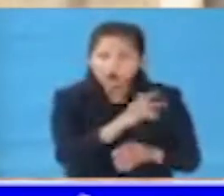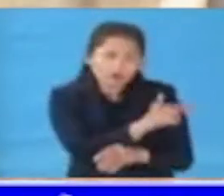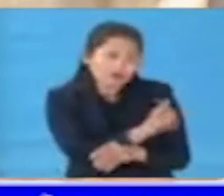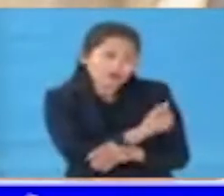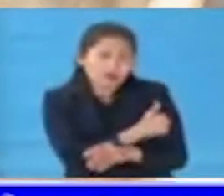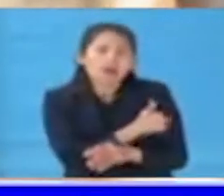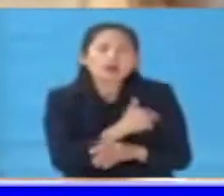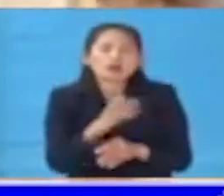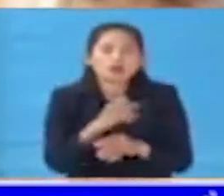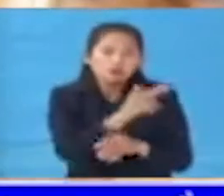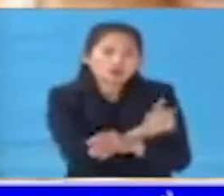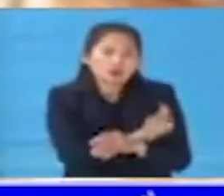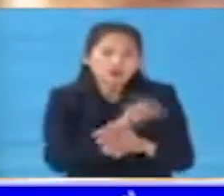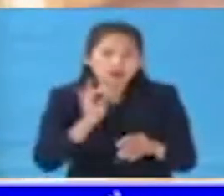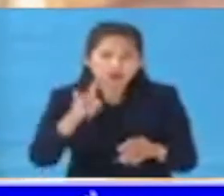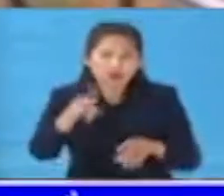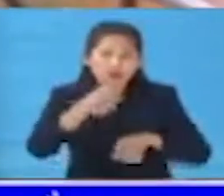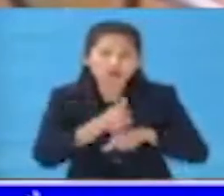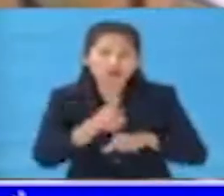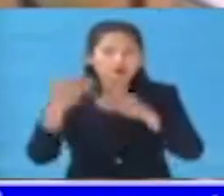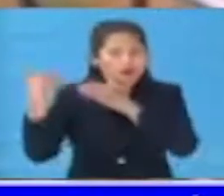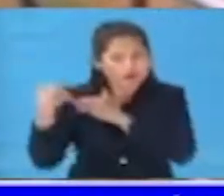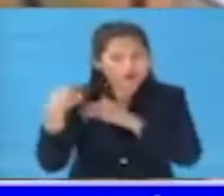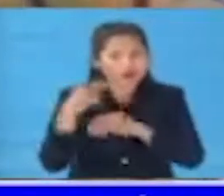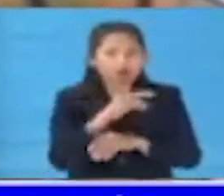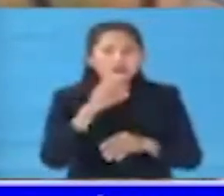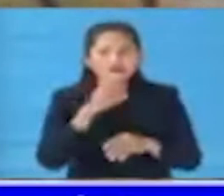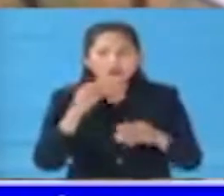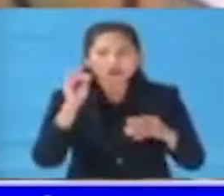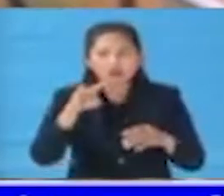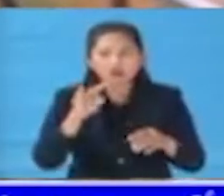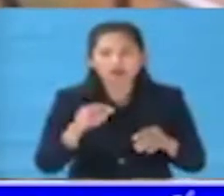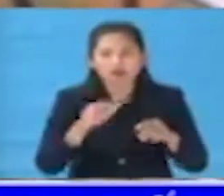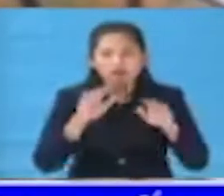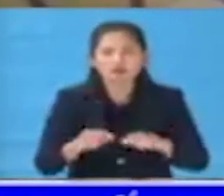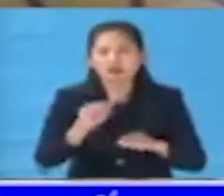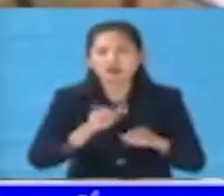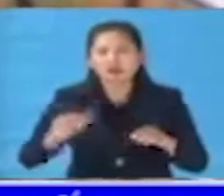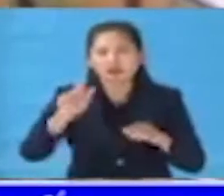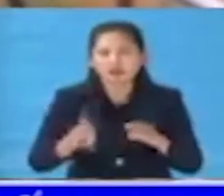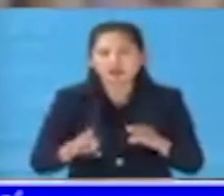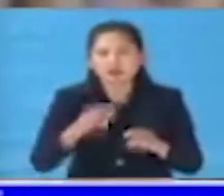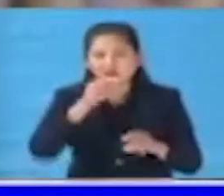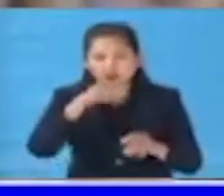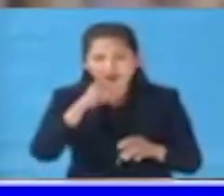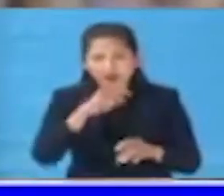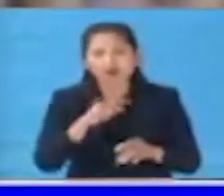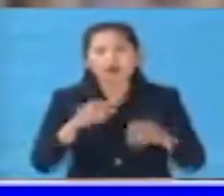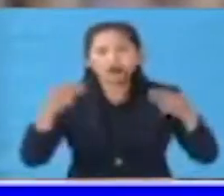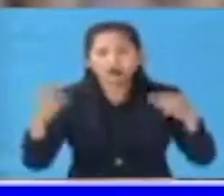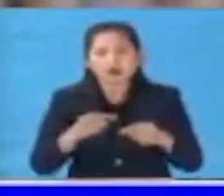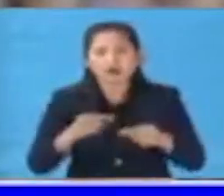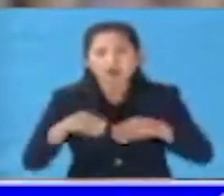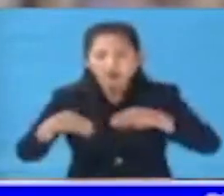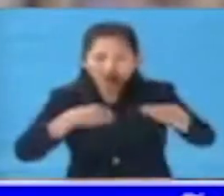ខេតូរីនភូឡាដែលជាពេទ្យសត្វនិងជាប្រធានទទួលបន្ទុកសុខភាពភាពសត្វអនាថាប្រចាំតំបន់អាស៊ីអាគ្នេយ៍លើកឡើងថាការប្រយុទ្ធប្រ